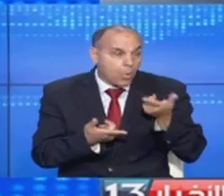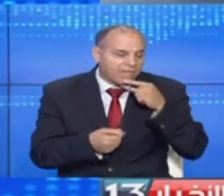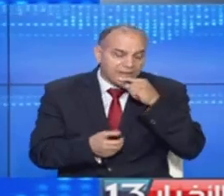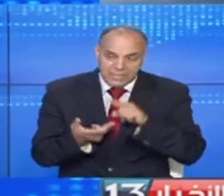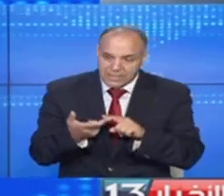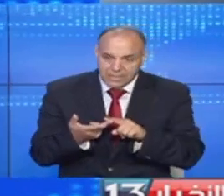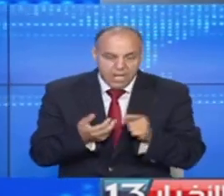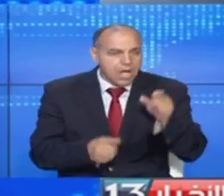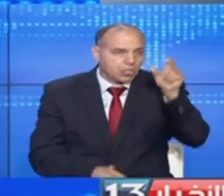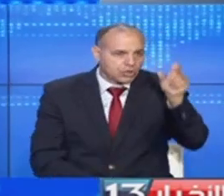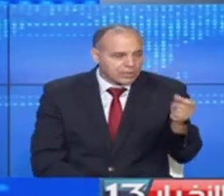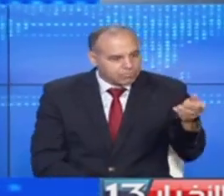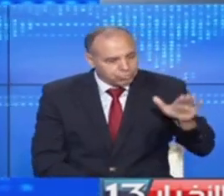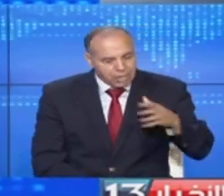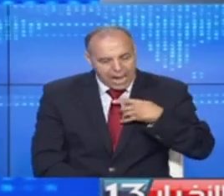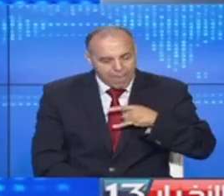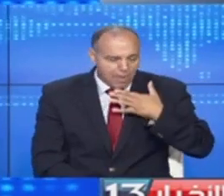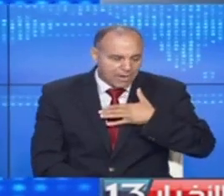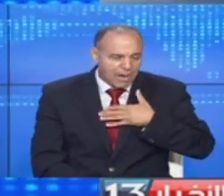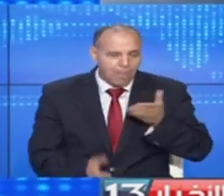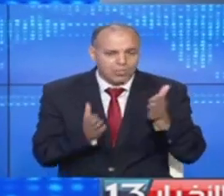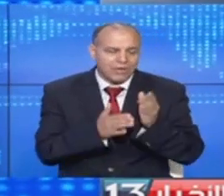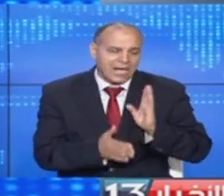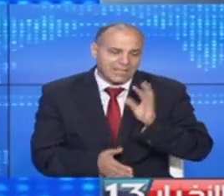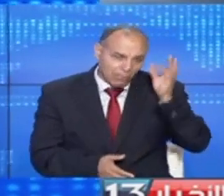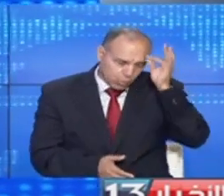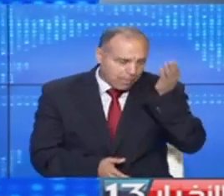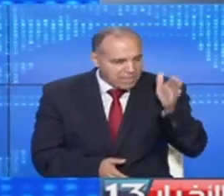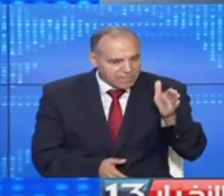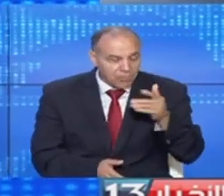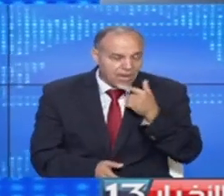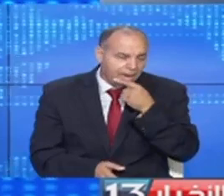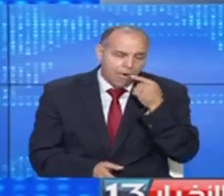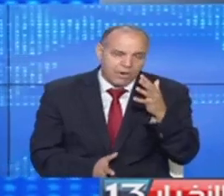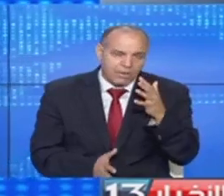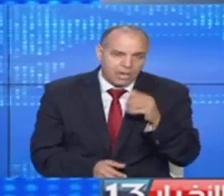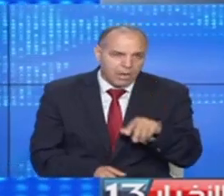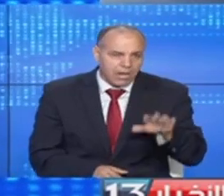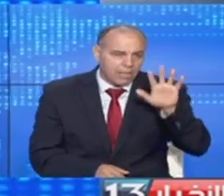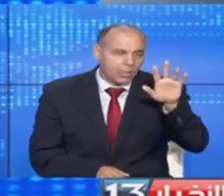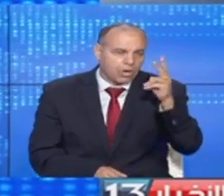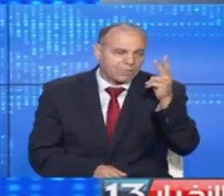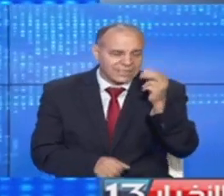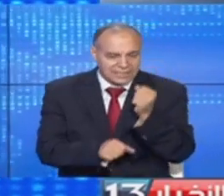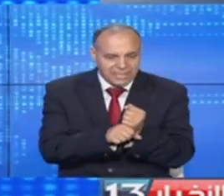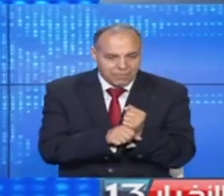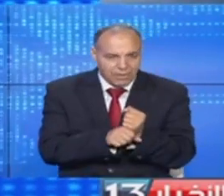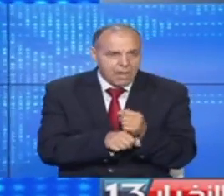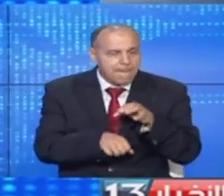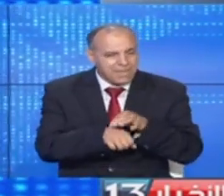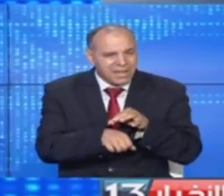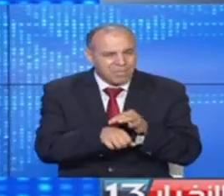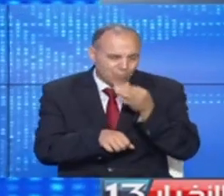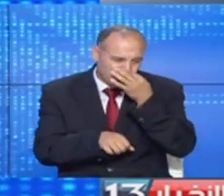وفاه مواطن من الحماه امس بالمستشفى العسكري بتونس يبلغ من العمر اثنين وخمسين سنه ويشكو من